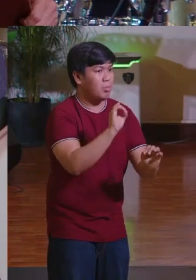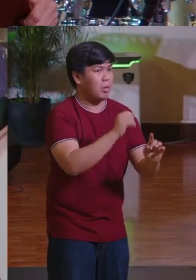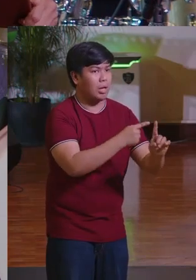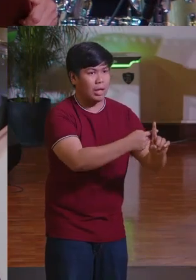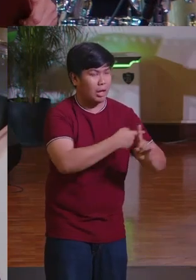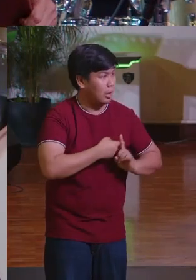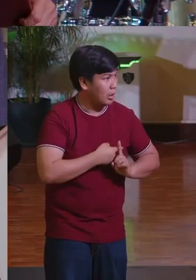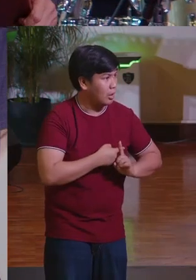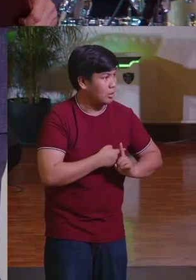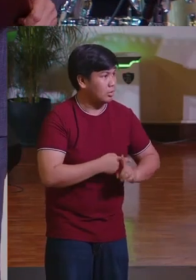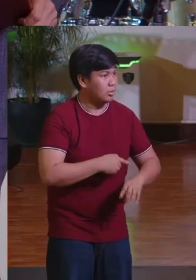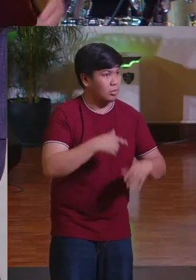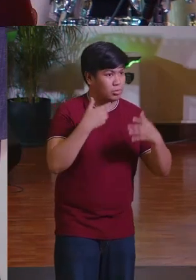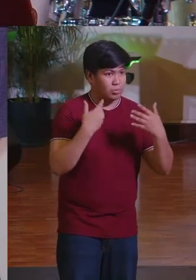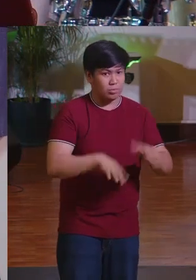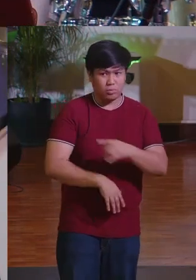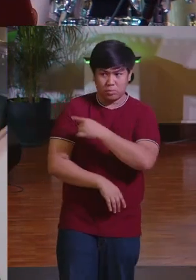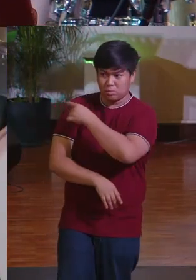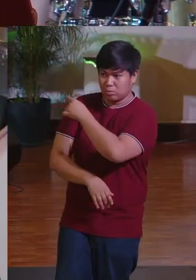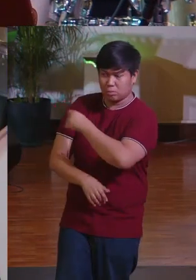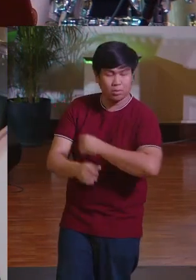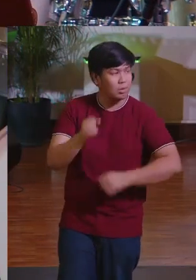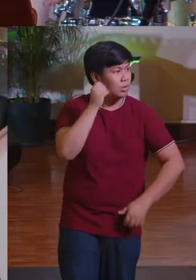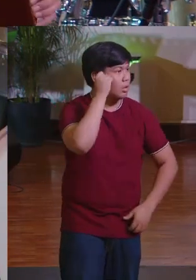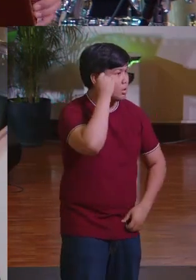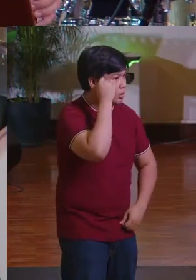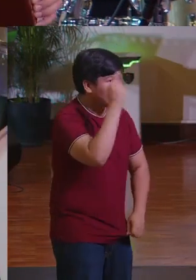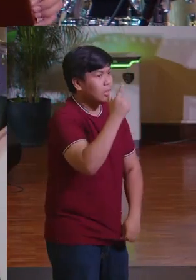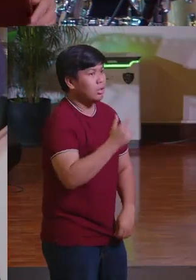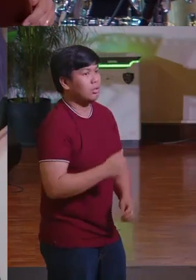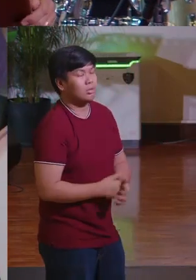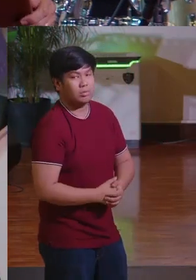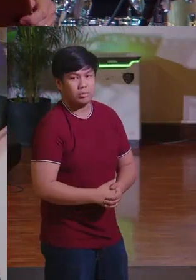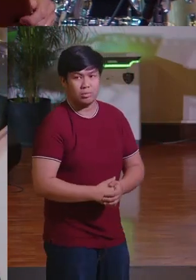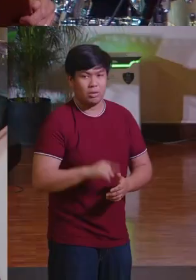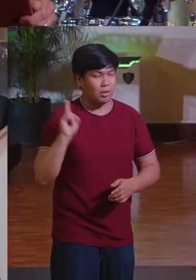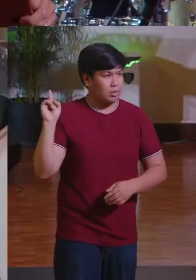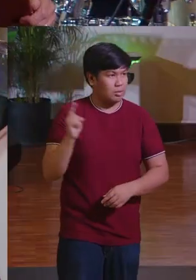At sa sandaling iyon, nagkita ang aming mga mata.